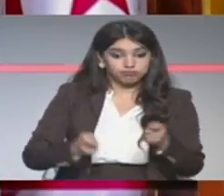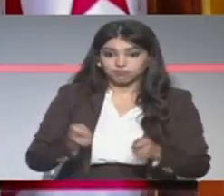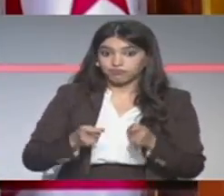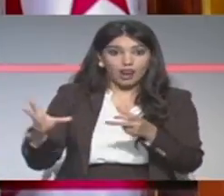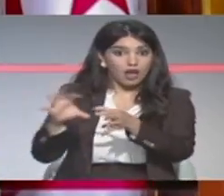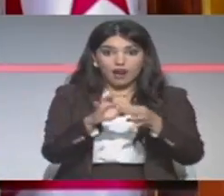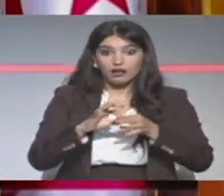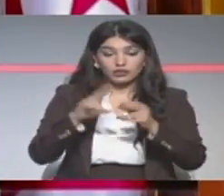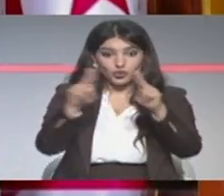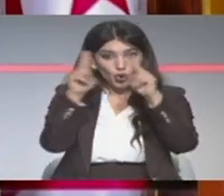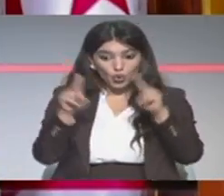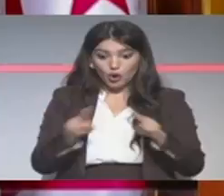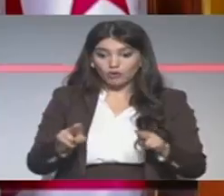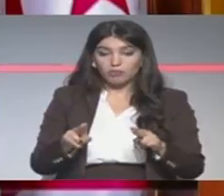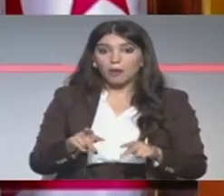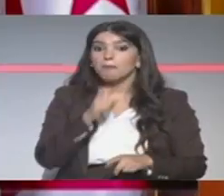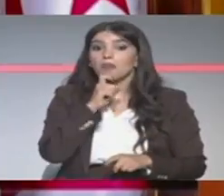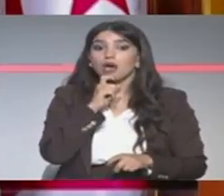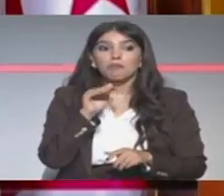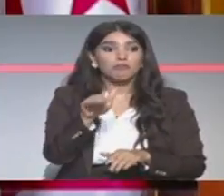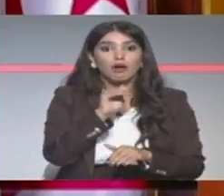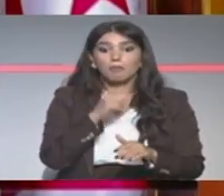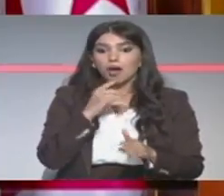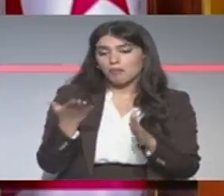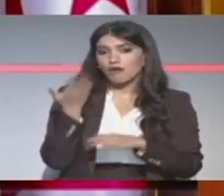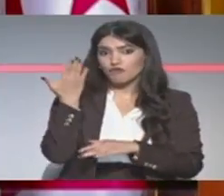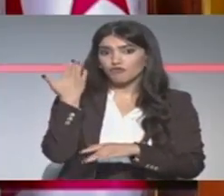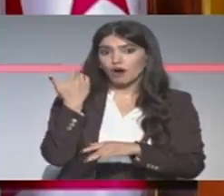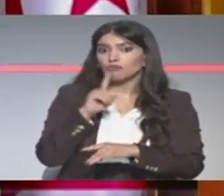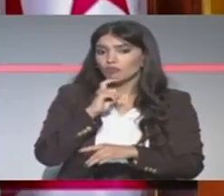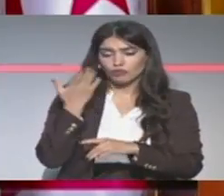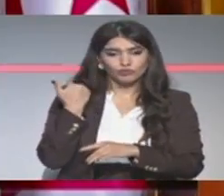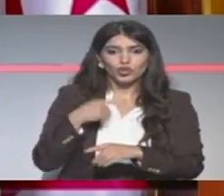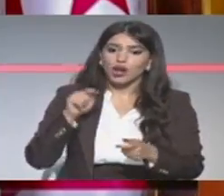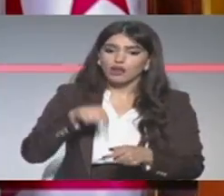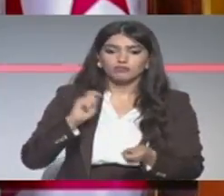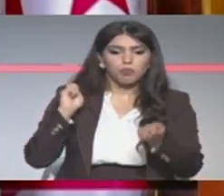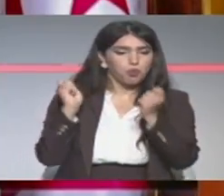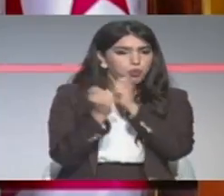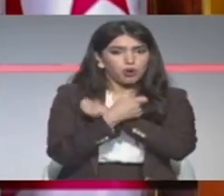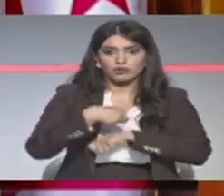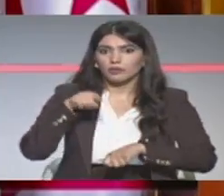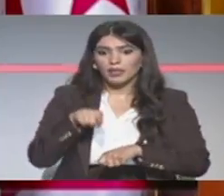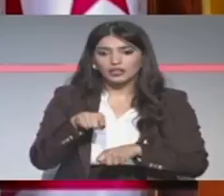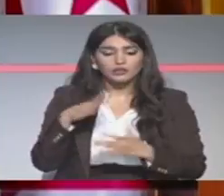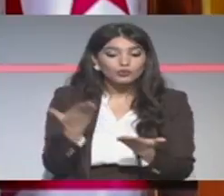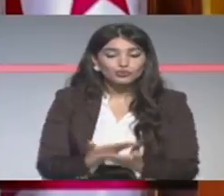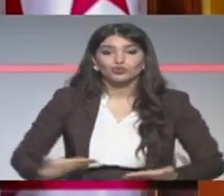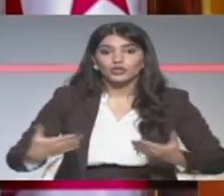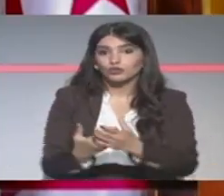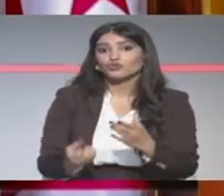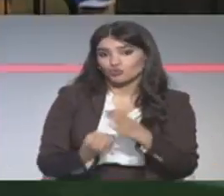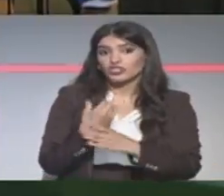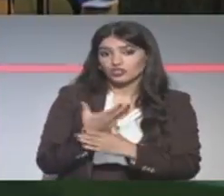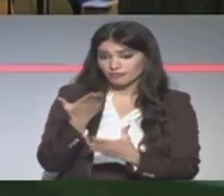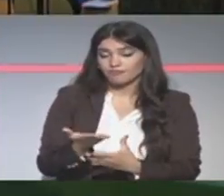العلاقات الدولية بنفس المبادئ التي سارت عليها خلال القرن المنقضي والقرون